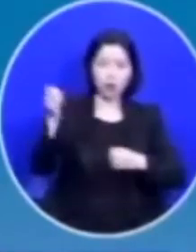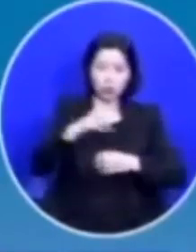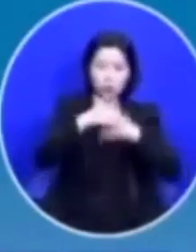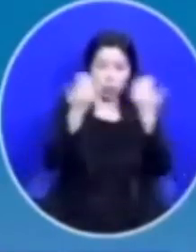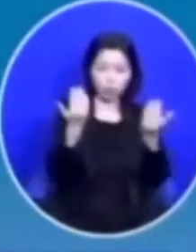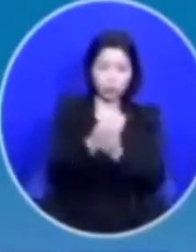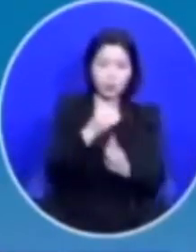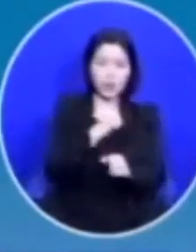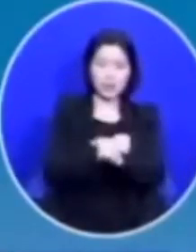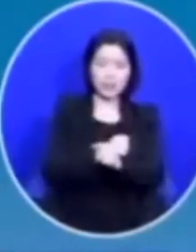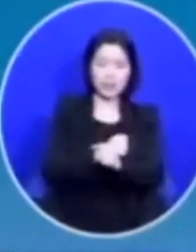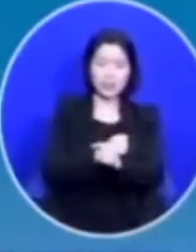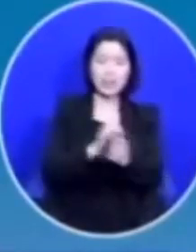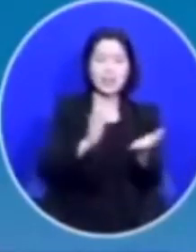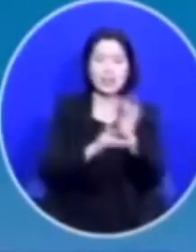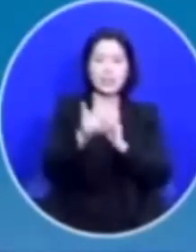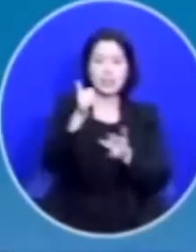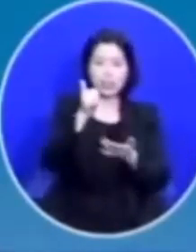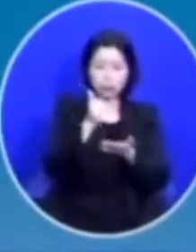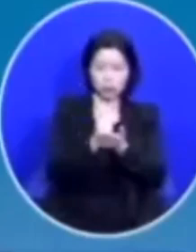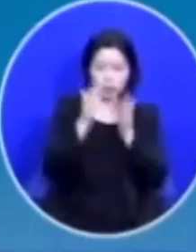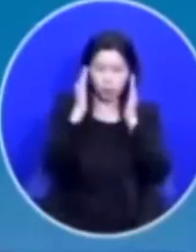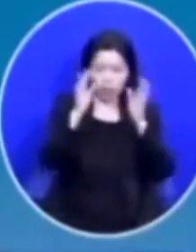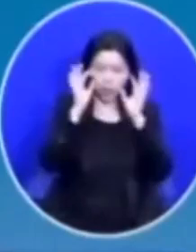하시는 이인 예수를 바라보자